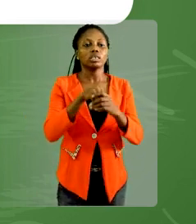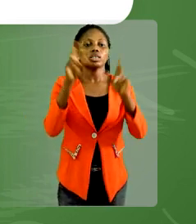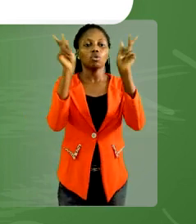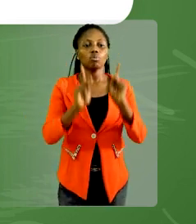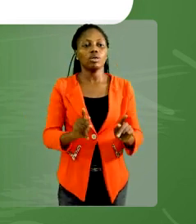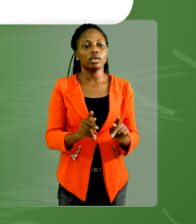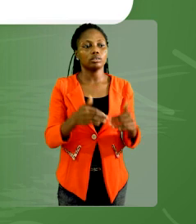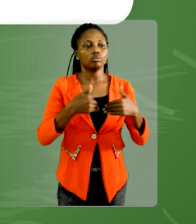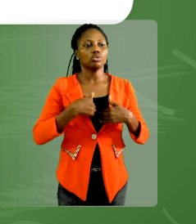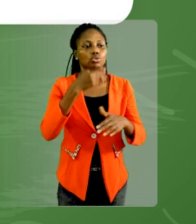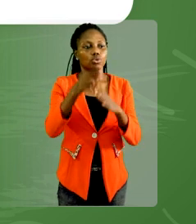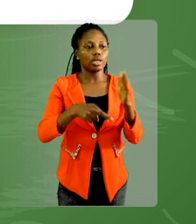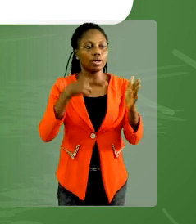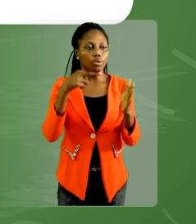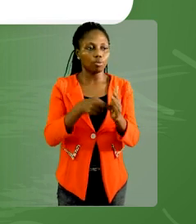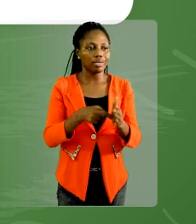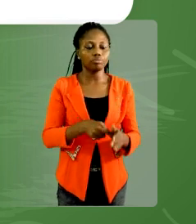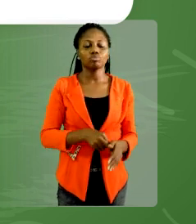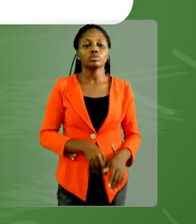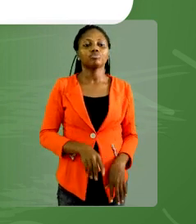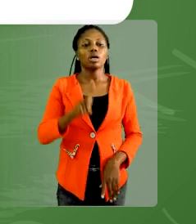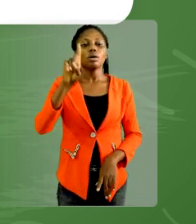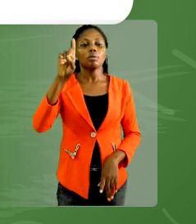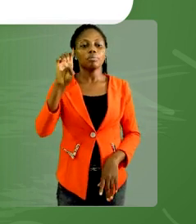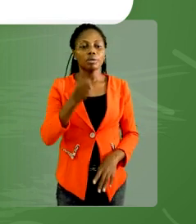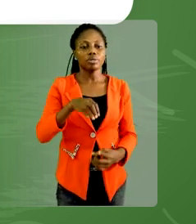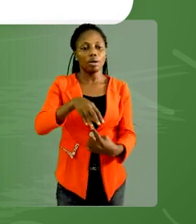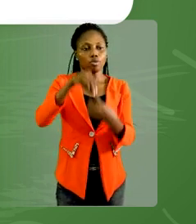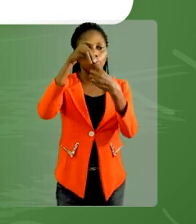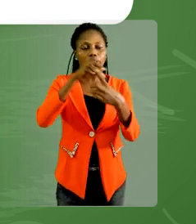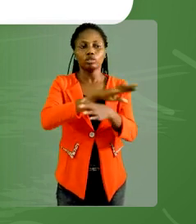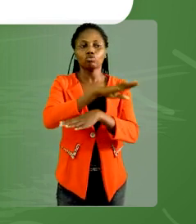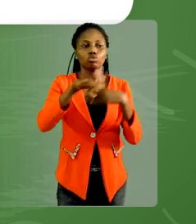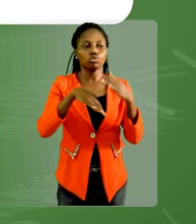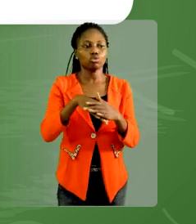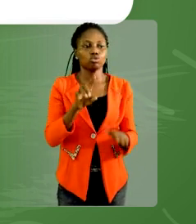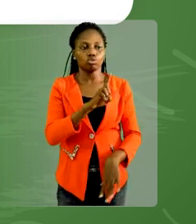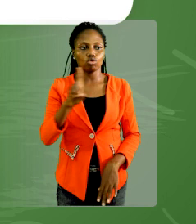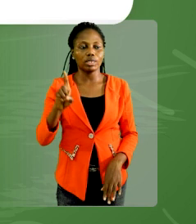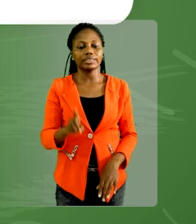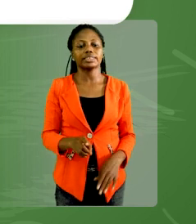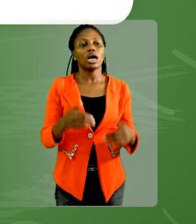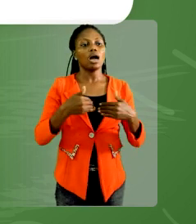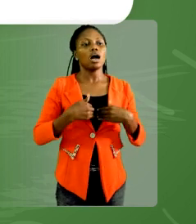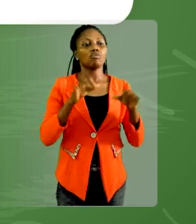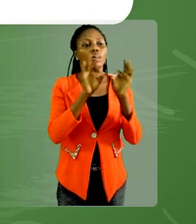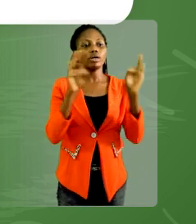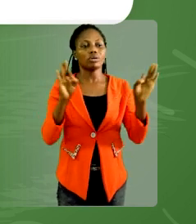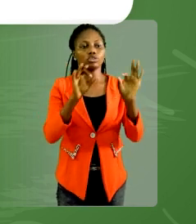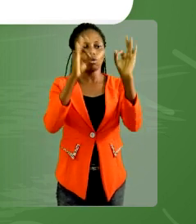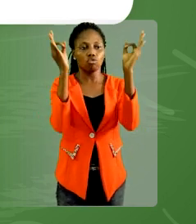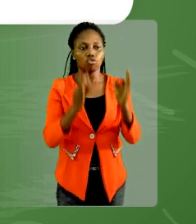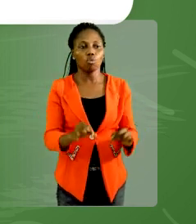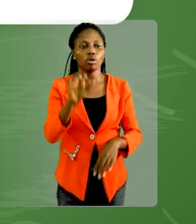d'un repère, toute droite a une équation de la forme AX plus BY plus C égale